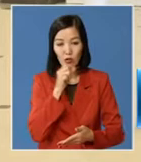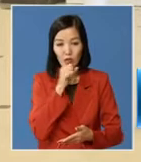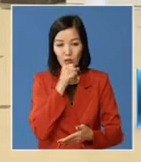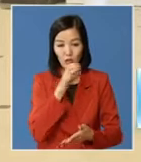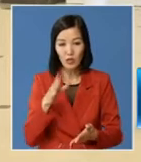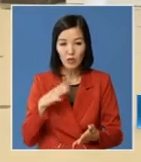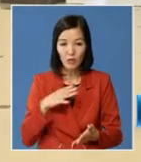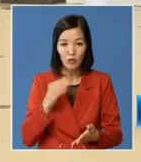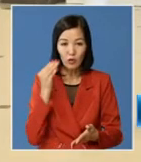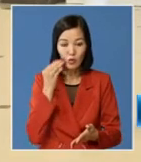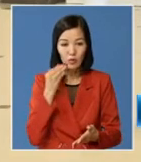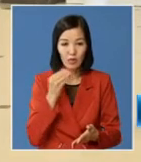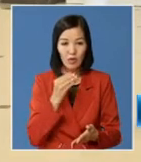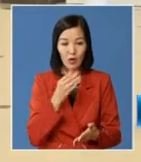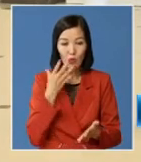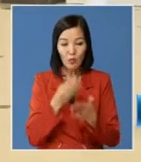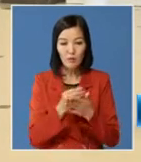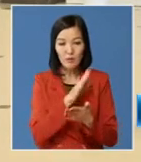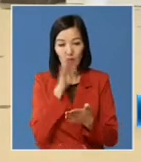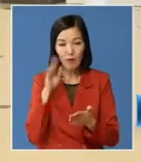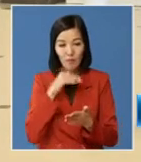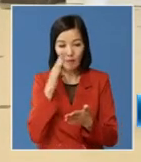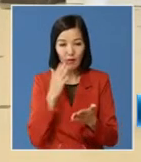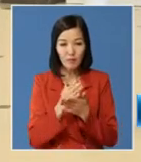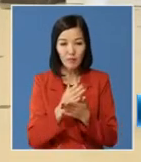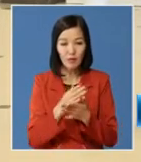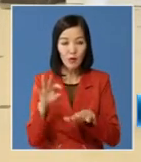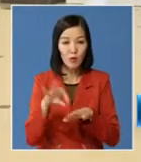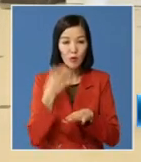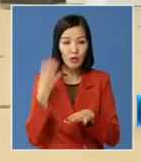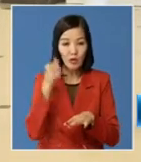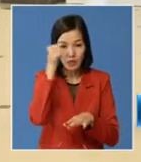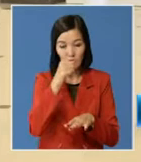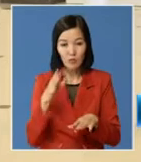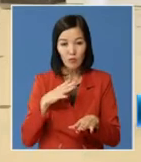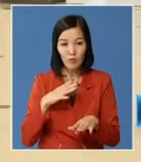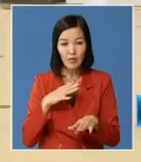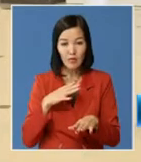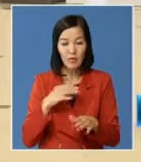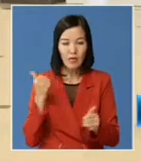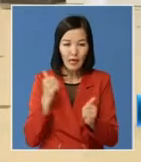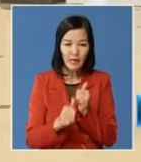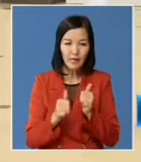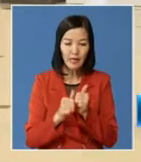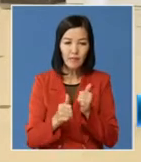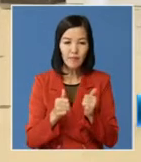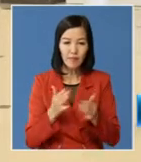Оның ішінде өзімнің әкешеміз де бар. Ол кісілерді биыл 40 жыл болды неке кірескендеріне. Енді ол кісілерді әрдайым